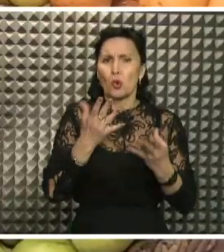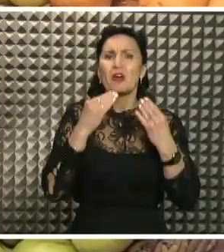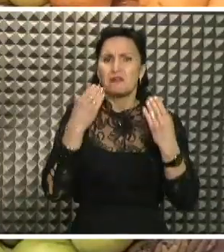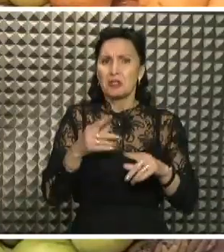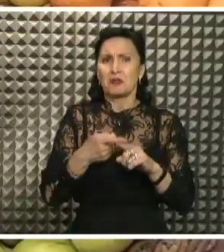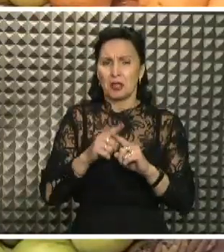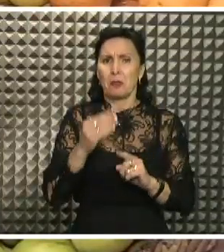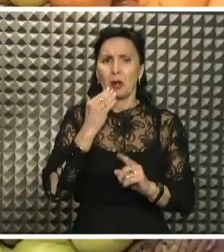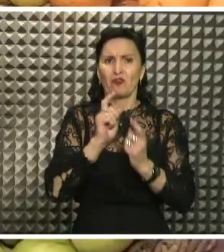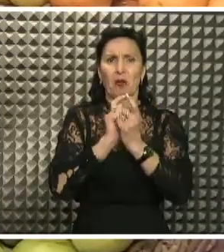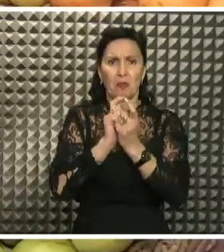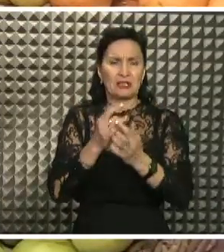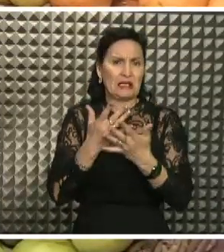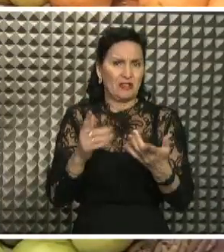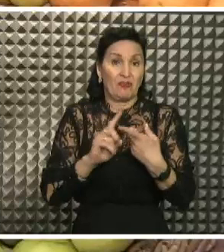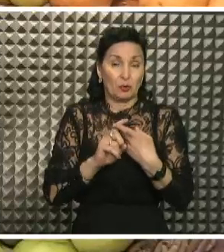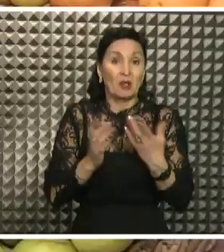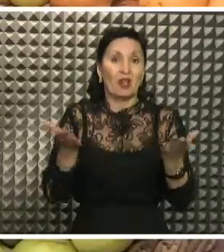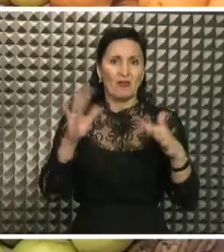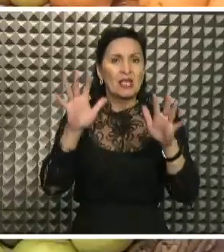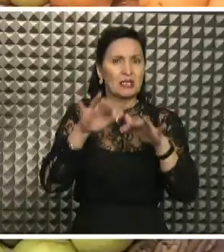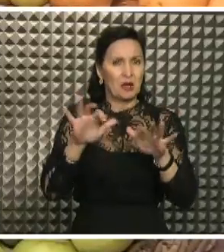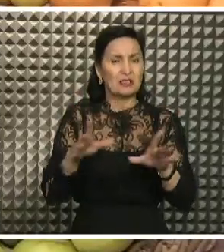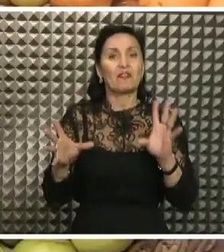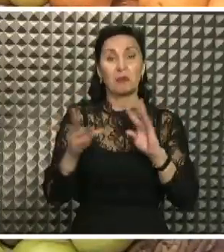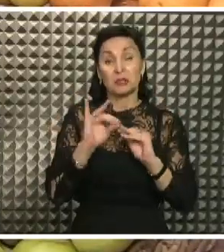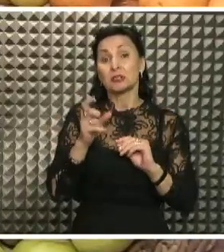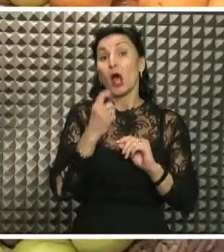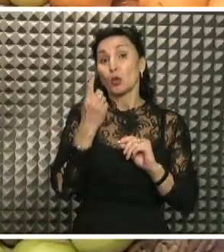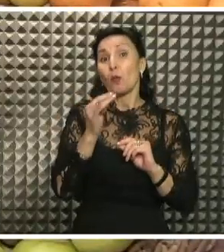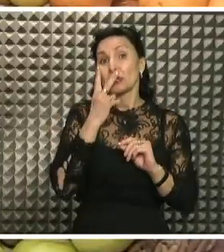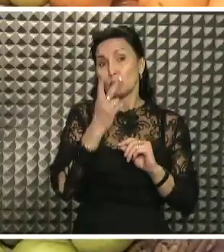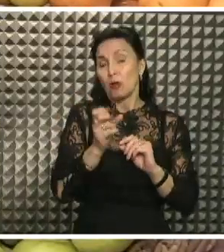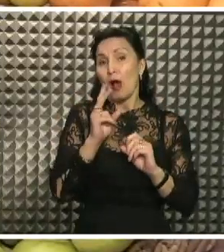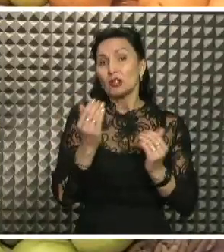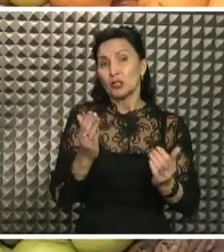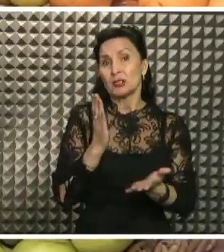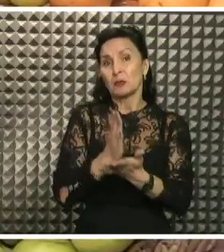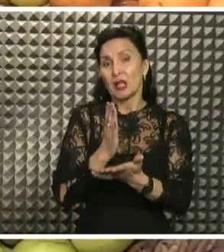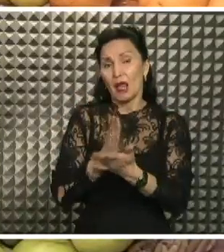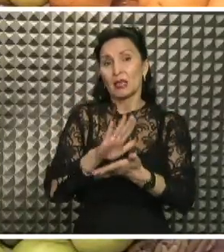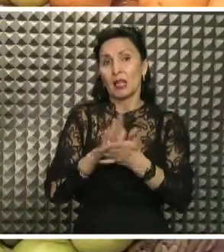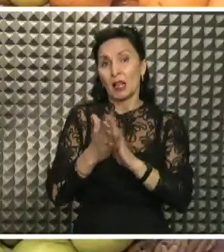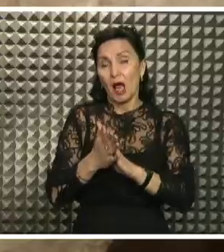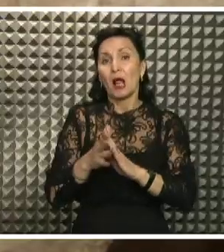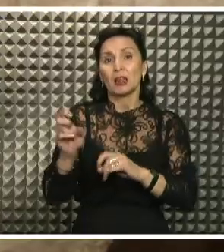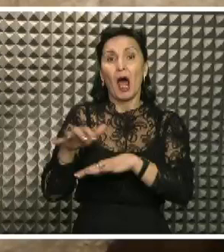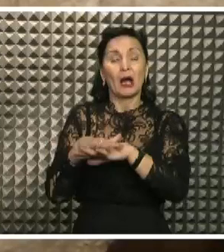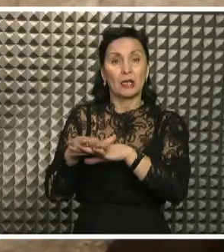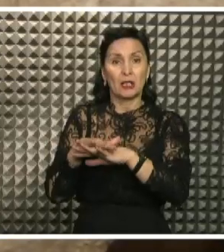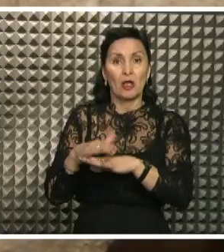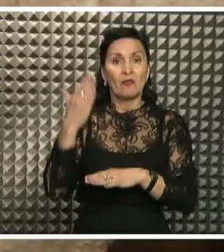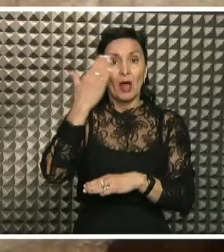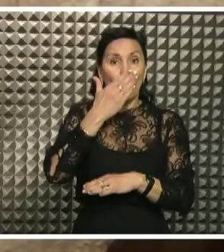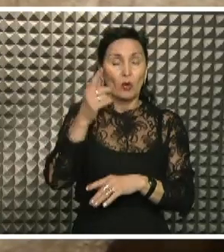эти продукты в борьбе с различным вирусом? Давайте разбираться вместе. Заодно и посмотрим, как сейчас обстоят дела на рынке. В